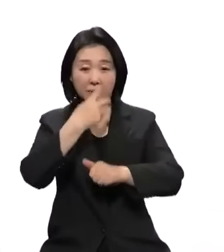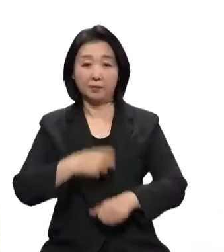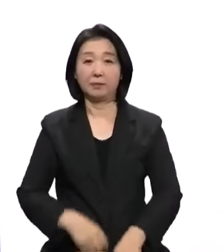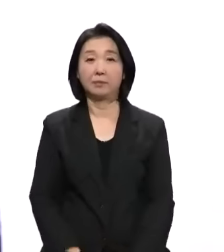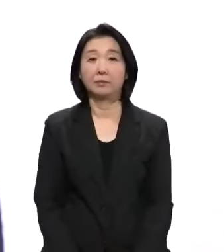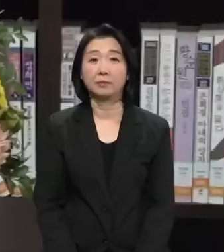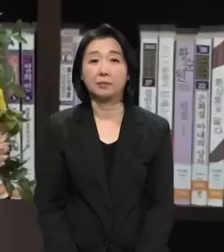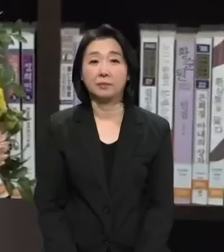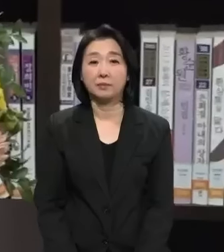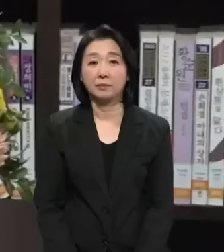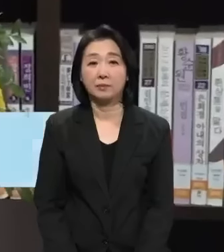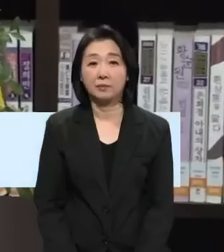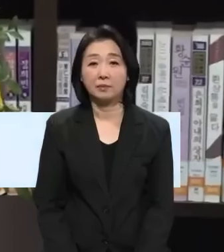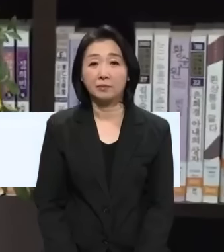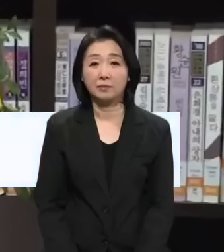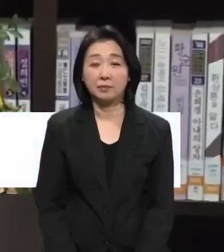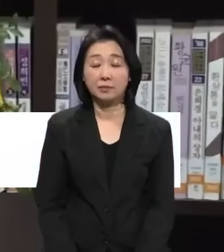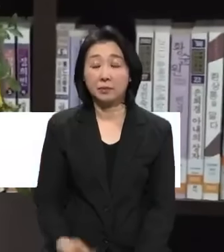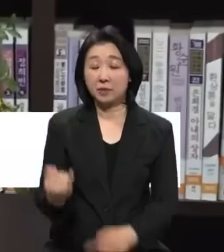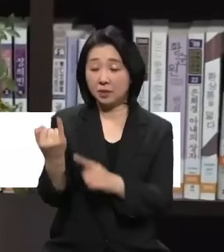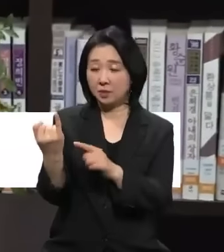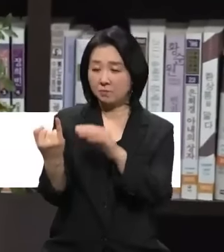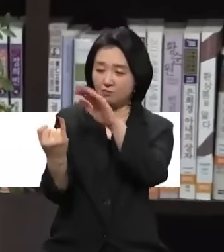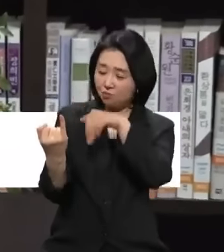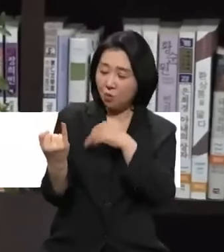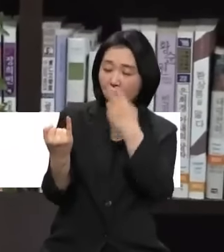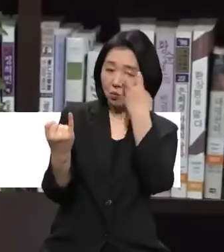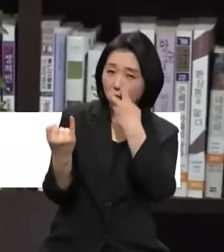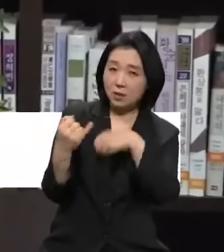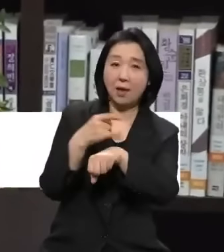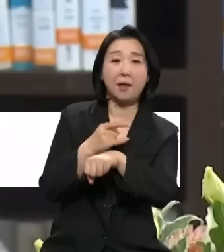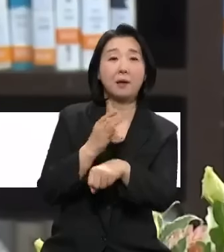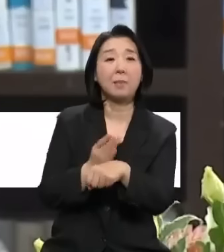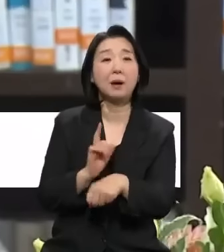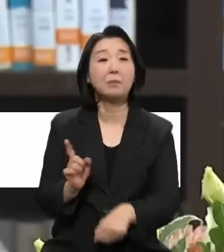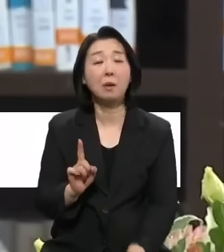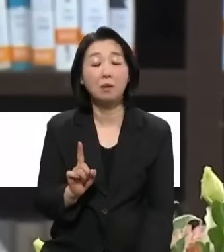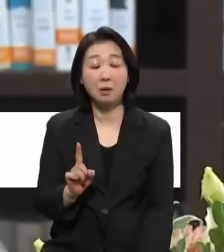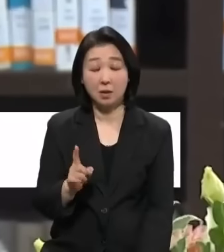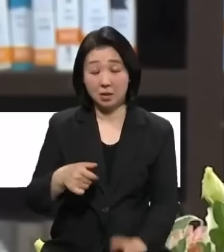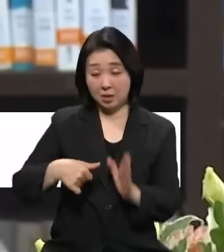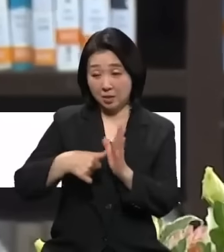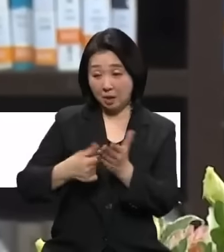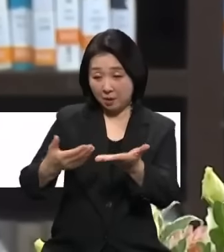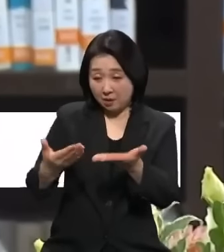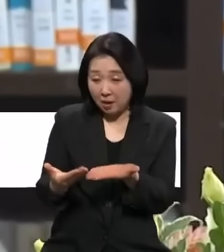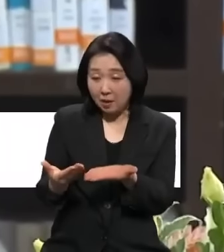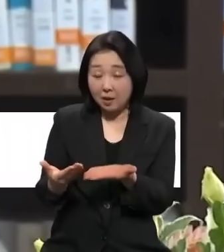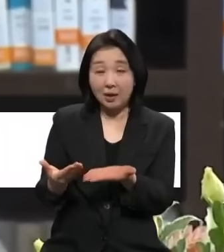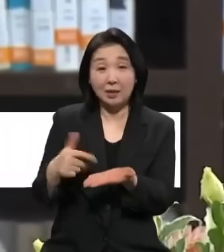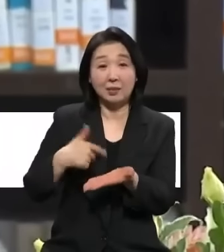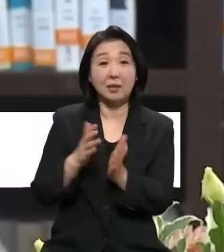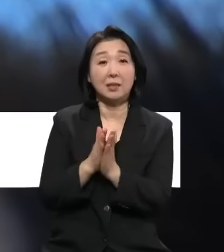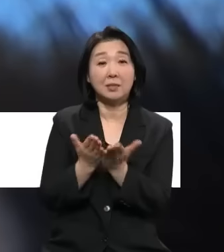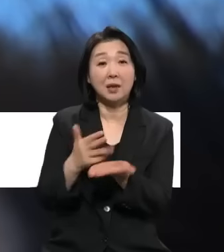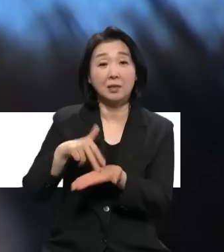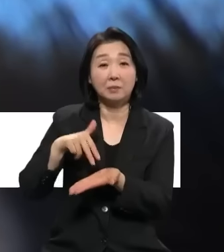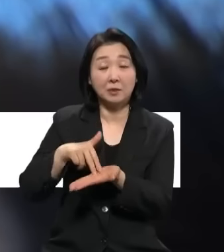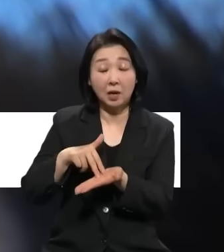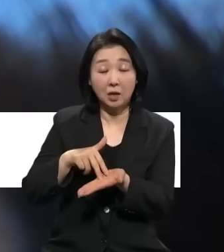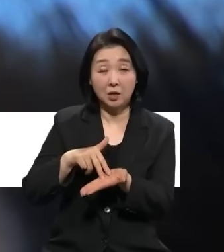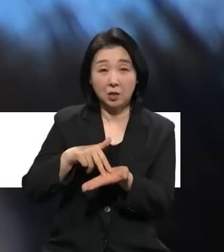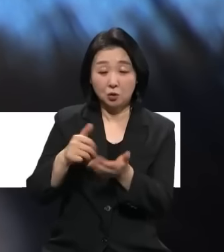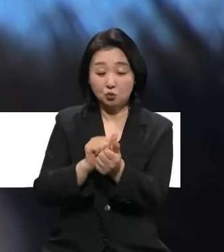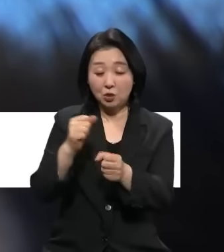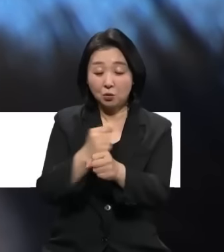셈입니다 남은 건 여사에 대한 조사입니다 김여사는 가방 수수 의혹의 당사자이고 도이치모터스 주가조작의